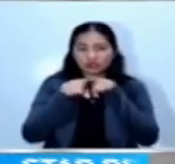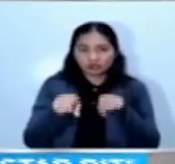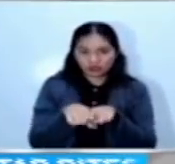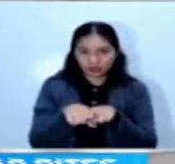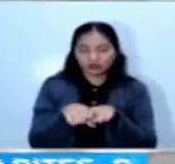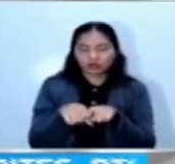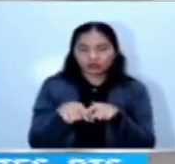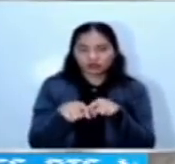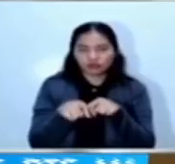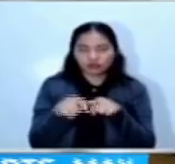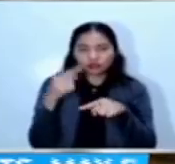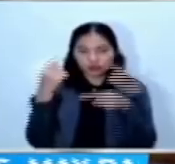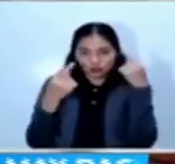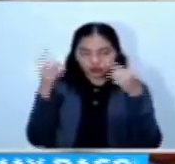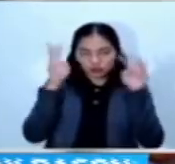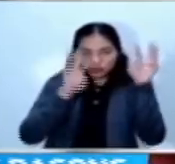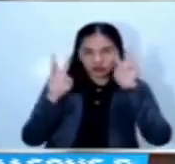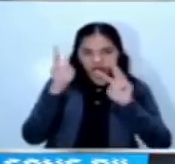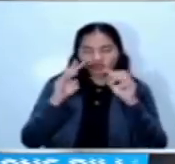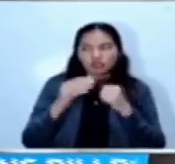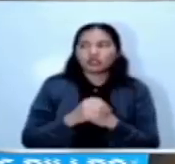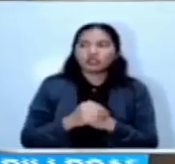yung mga healthcare workers natin.